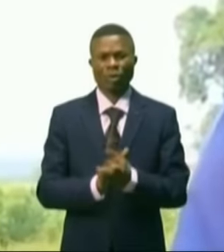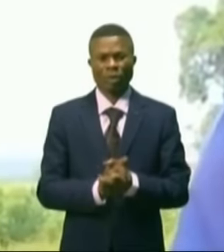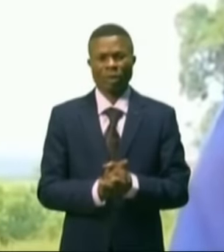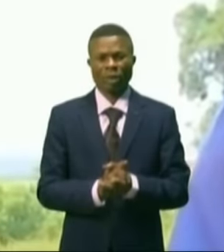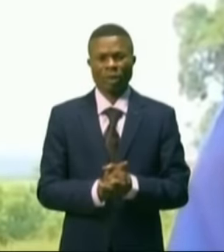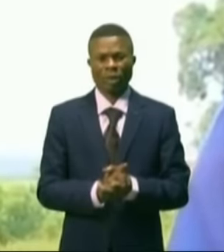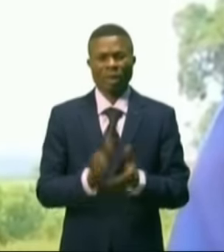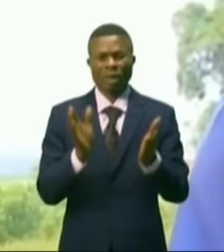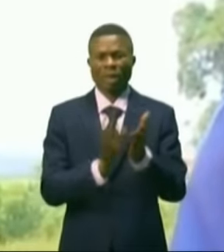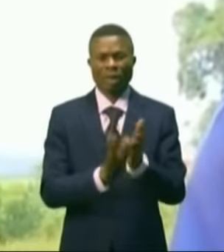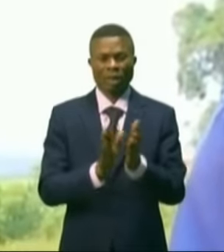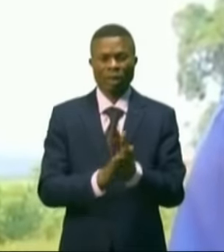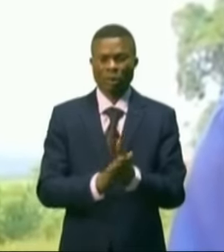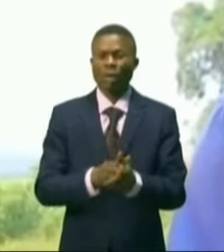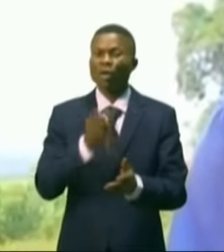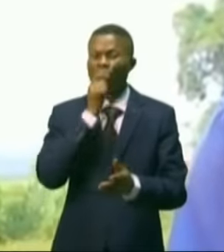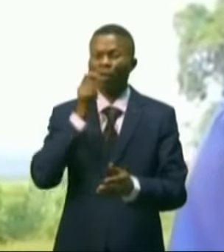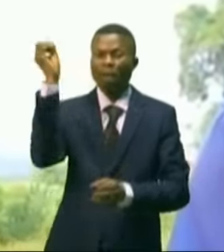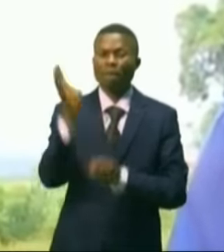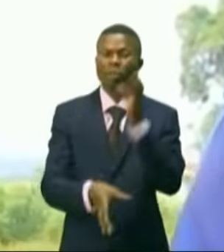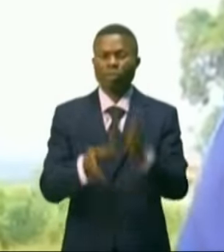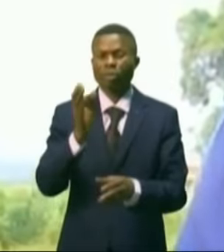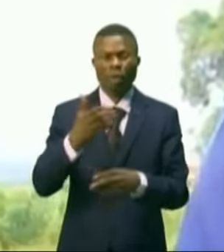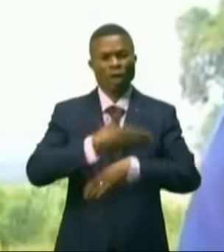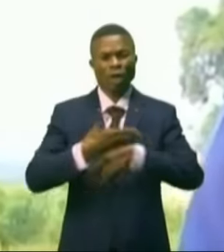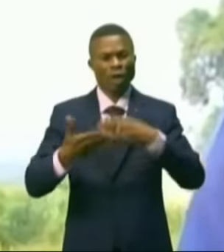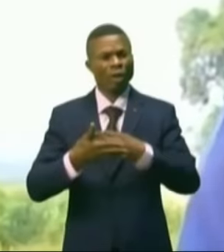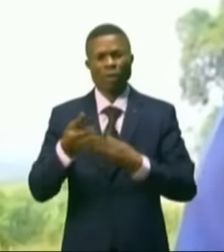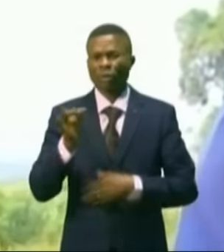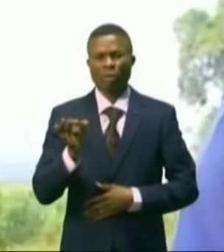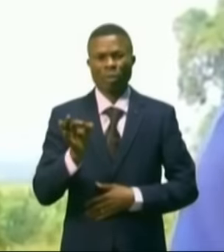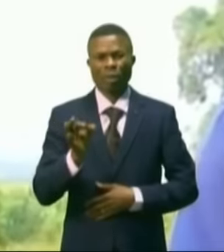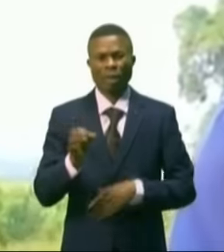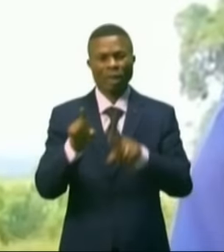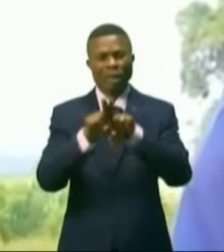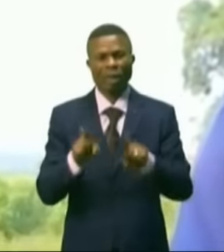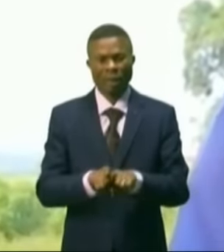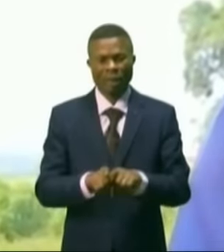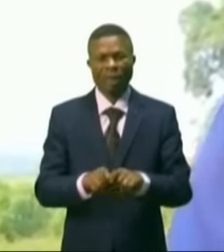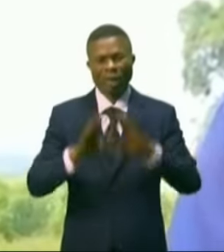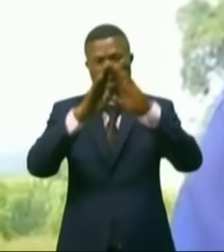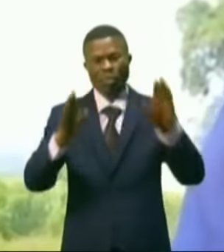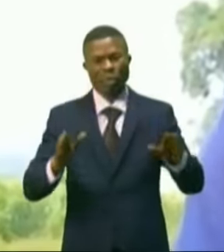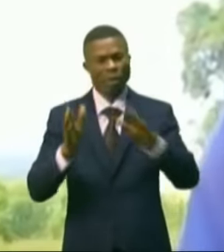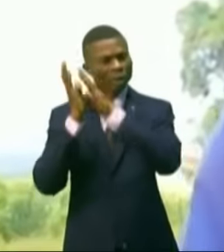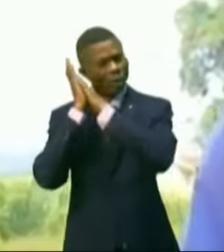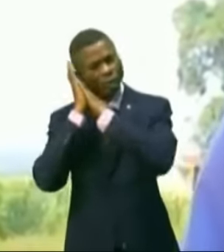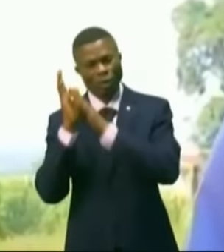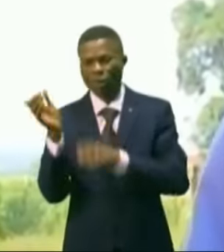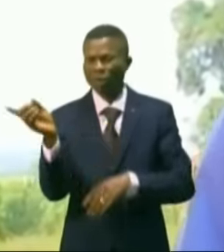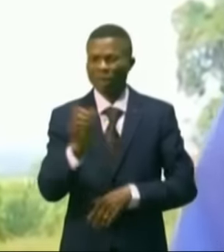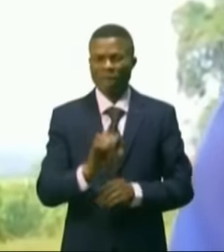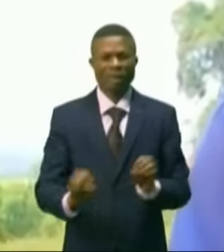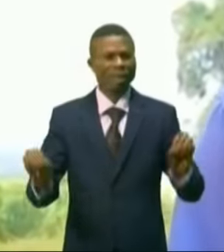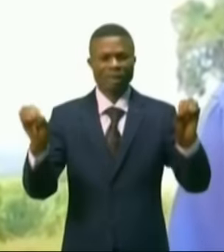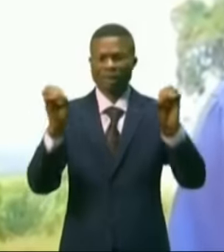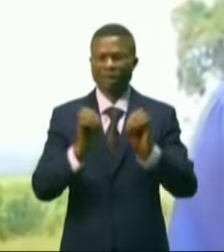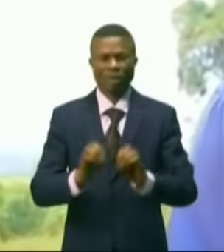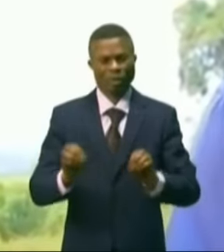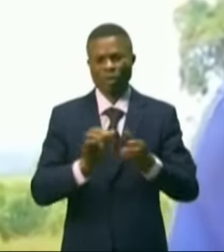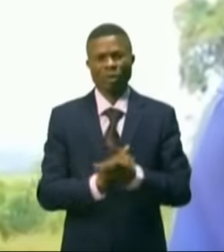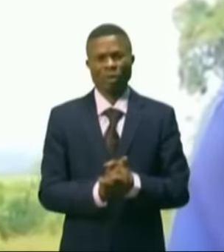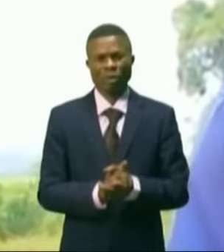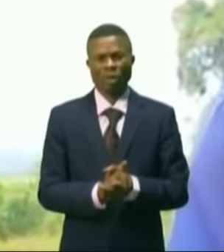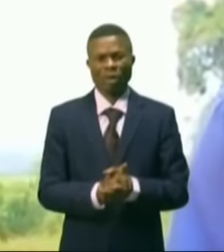Les écoles qui ont été incendiées ne sont jamais construites et il n'y a même pas d'abri pour les populations.